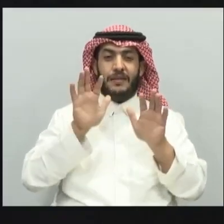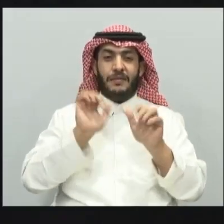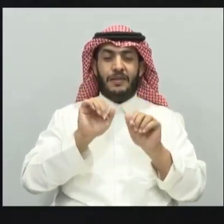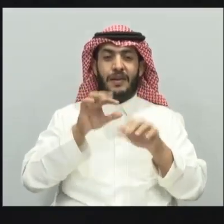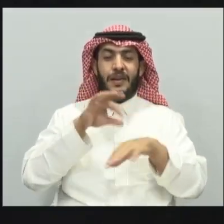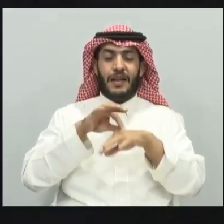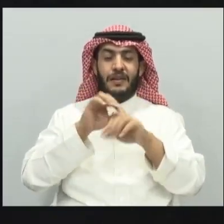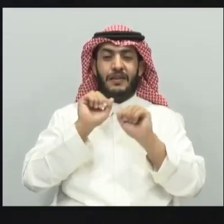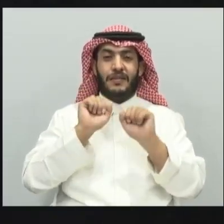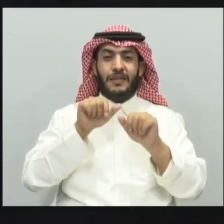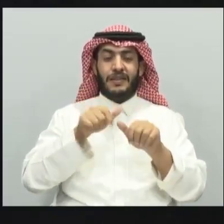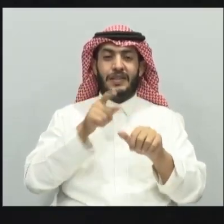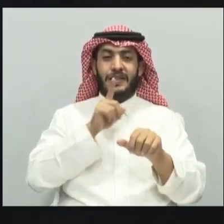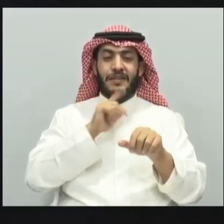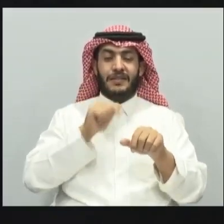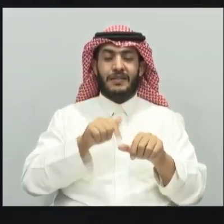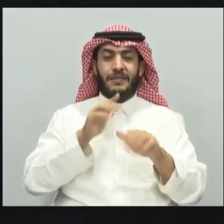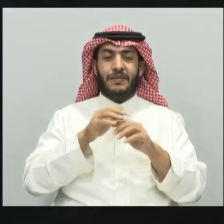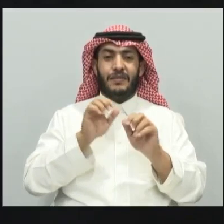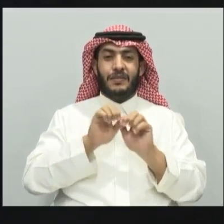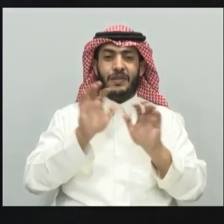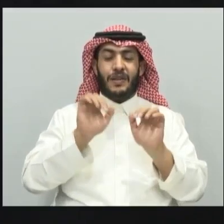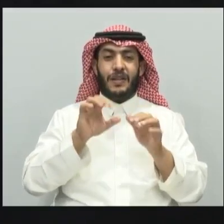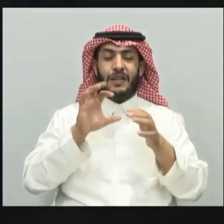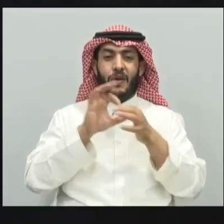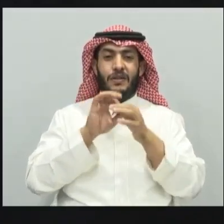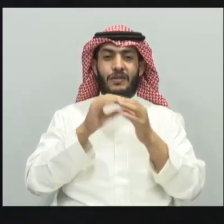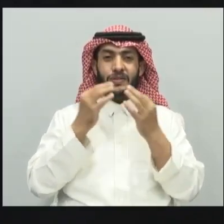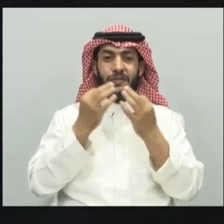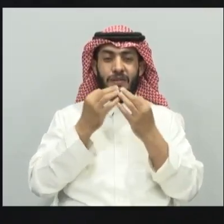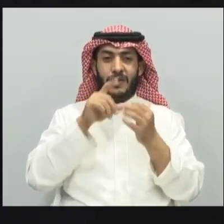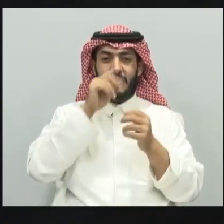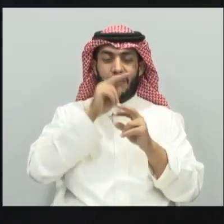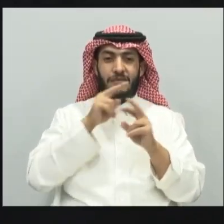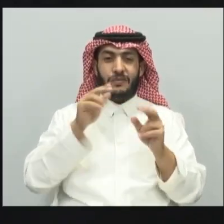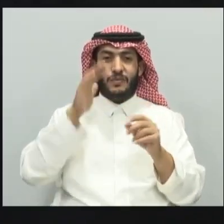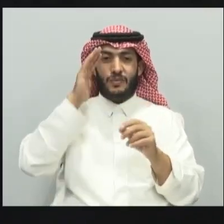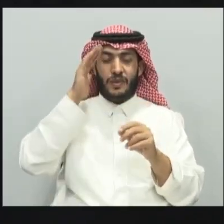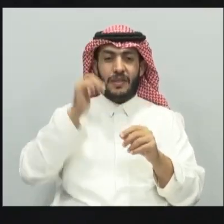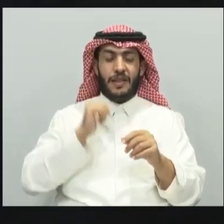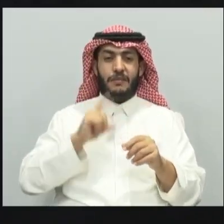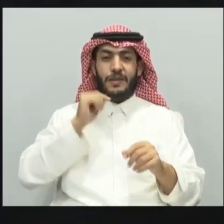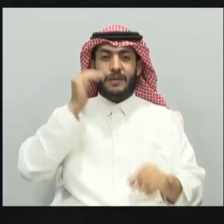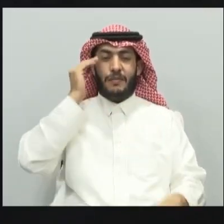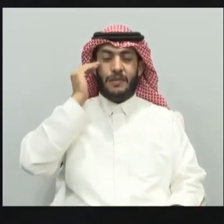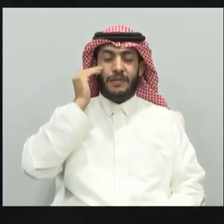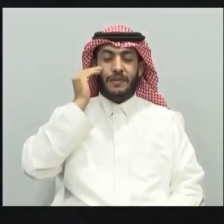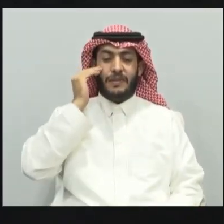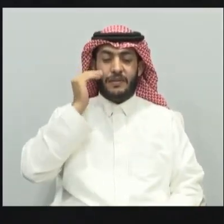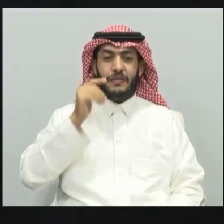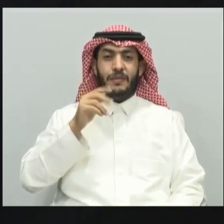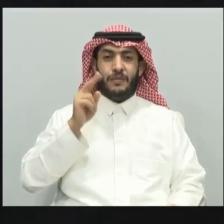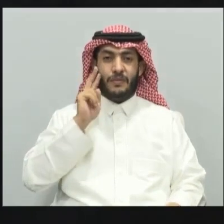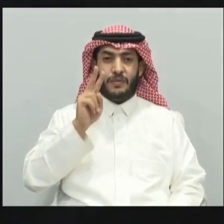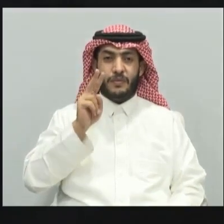بين الناس خاصه في هذا الزمان مع انتشار وسائل التواصل الاجتماعي اشكر لكم ايها الطلاب والطالبات طيب